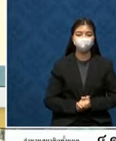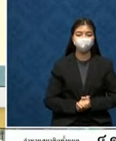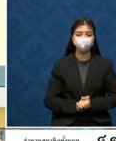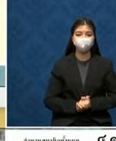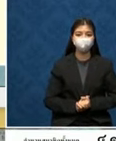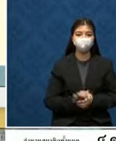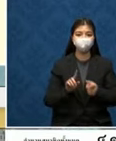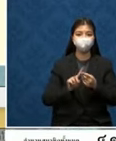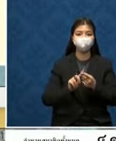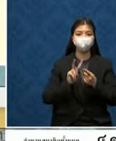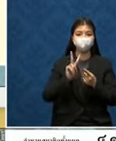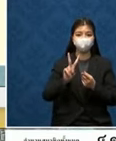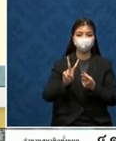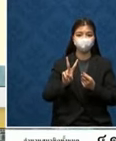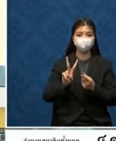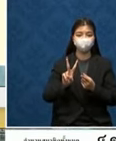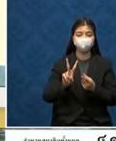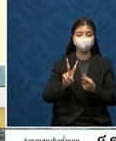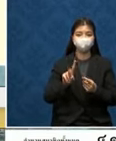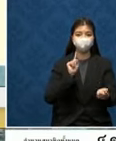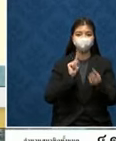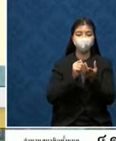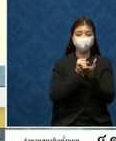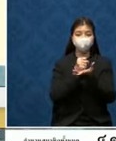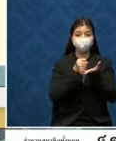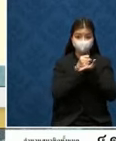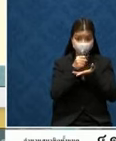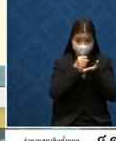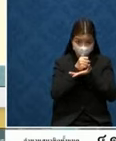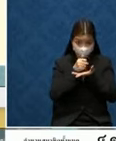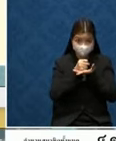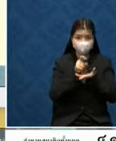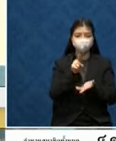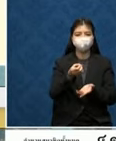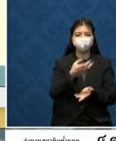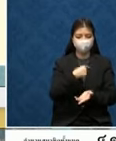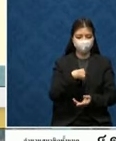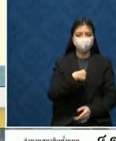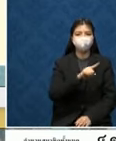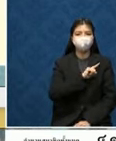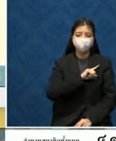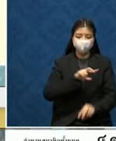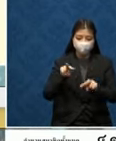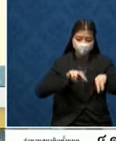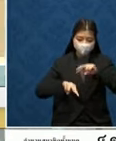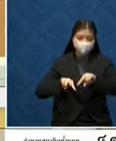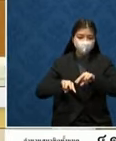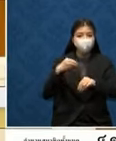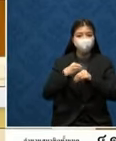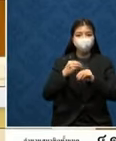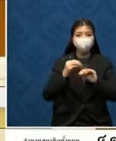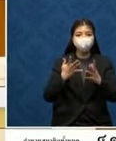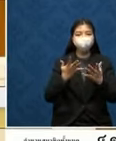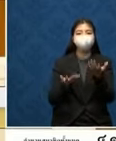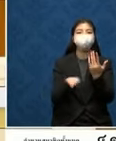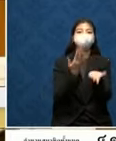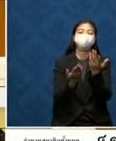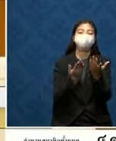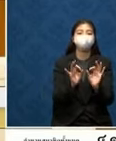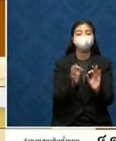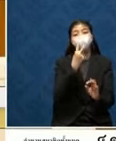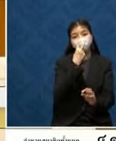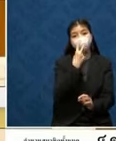เรื่องที่ 2เรื่องยาเสพติดท่านพูดว่าผมไม่รับผิดชอบไม่ดูแลมากขึ้นอะไแล้วแต่ท่านก็ลองไปดูซิว่า